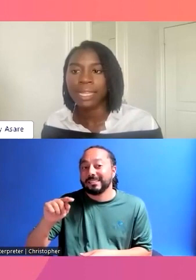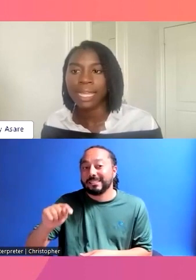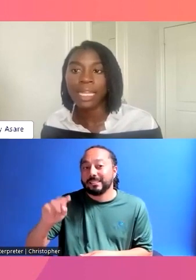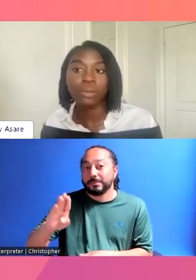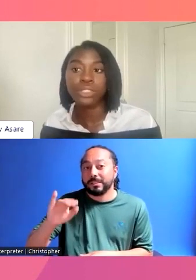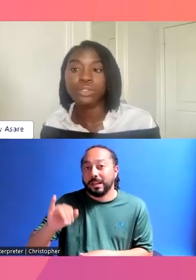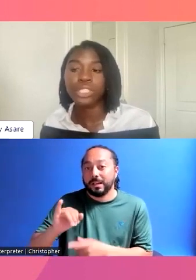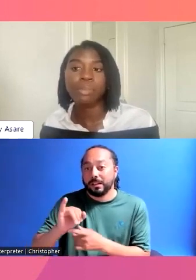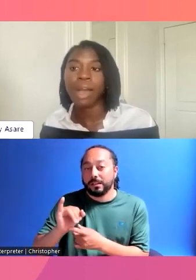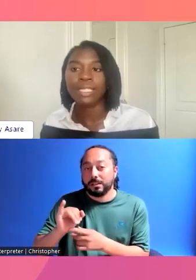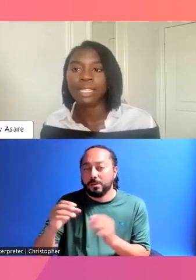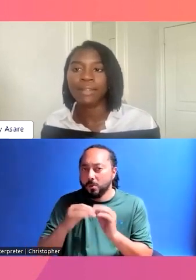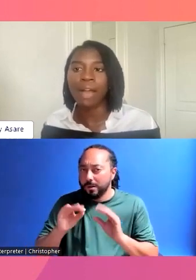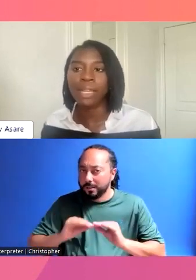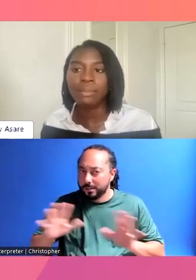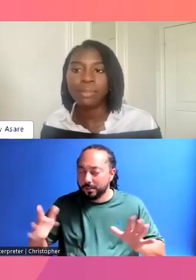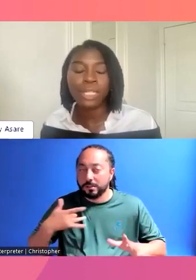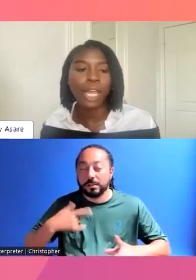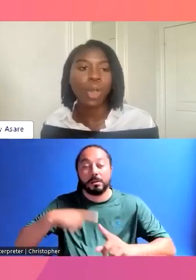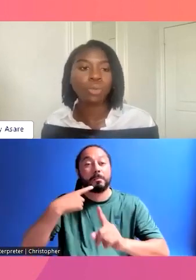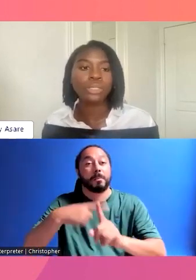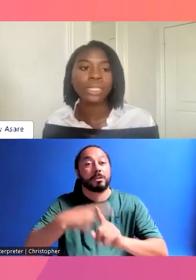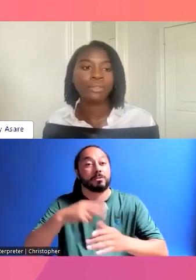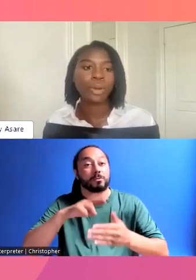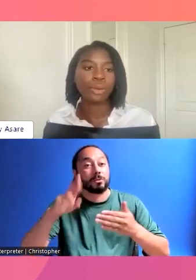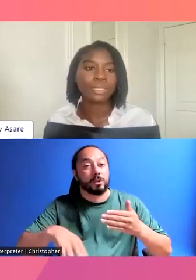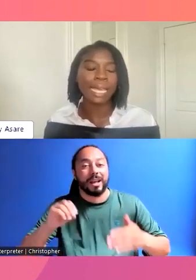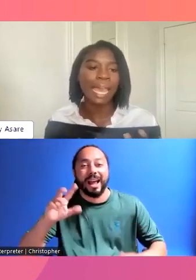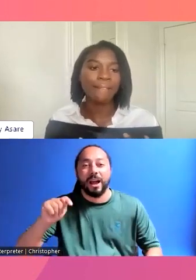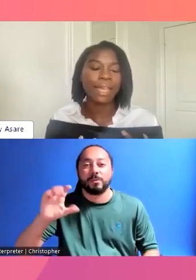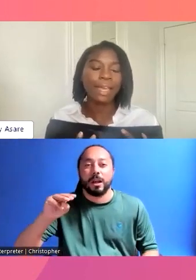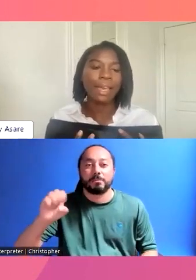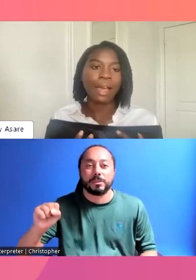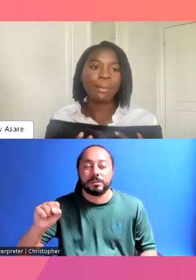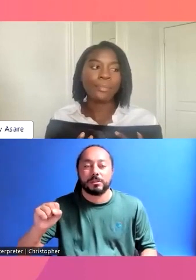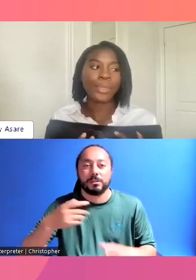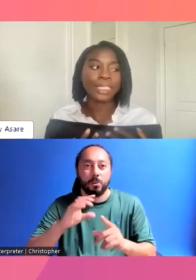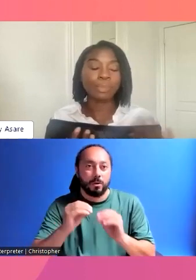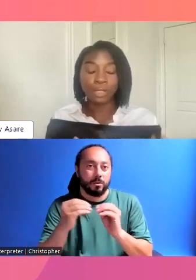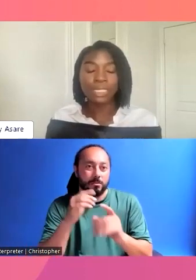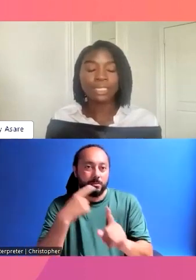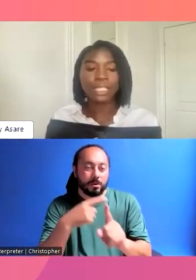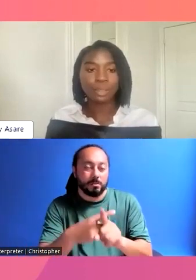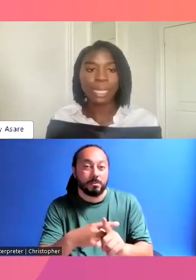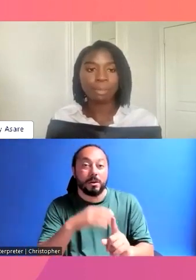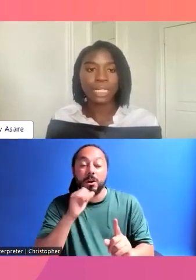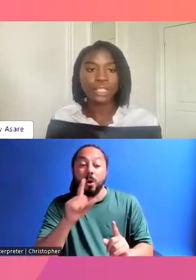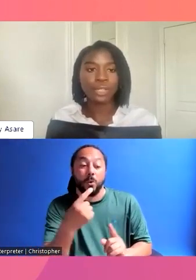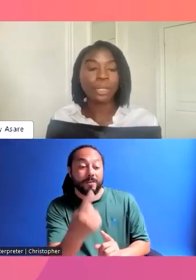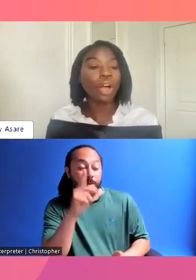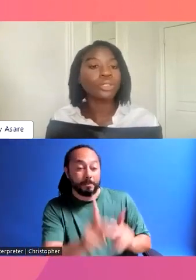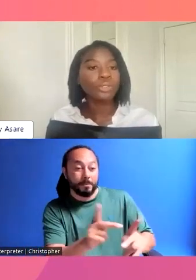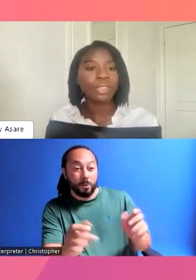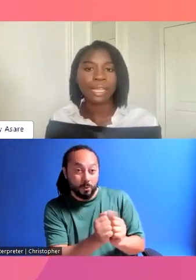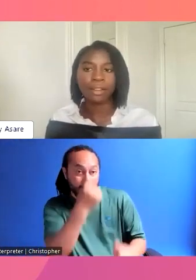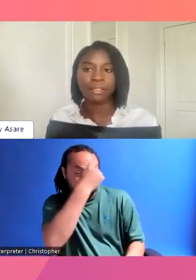étudié les effets du soutien par les pairs sur les TC. Il y avait 6 articles. Donc, les résultats étaient plus